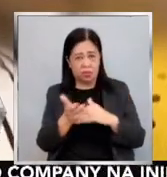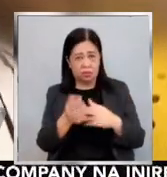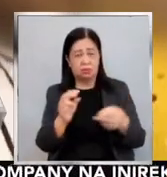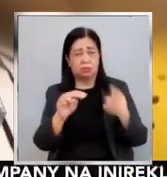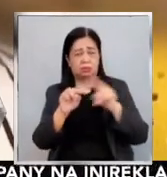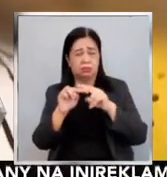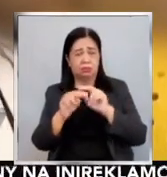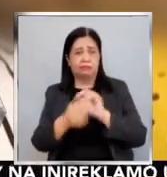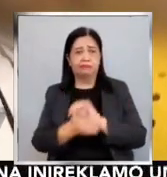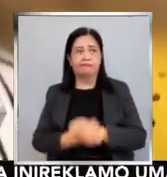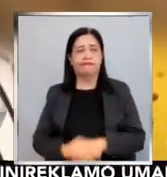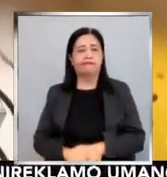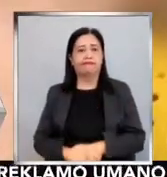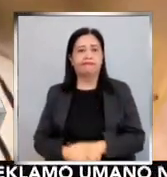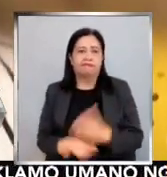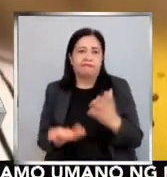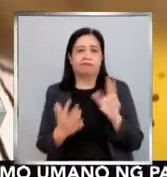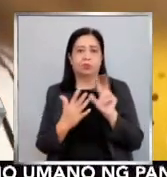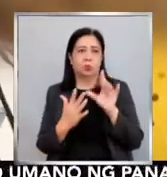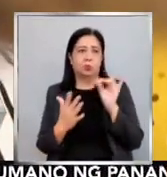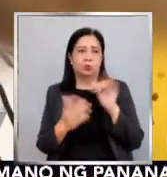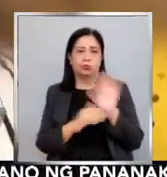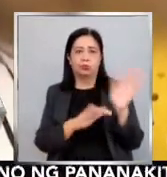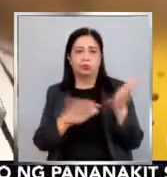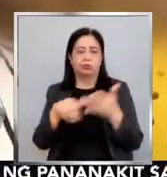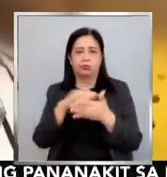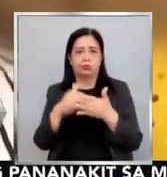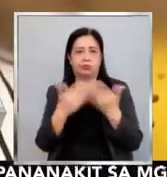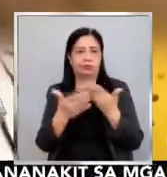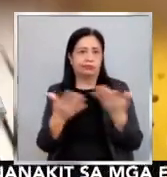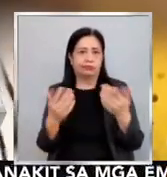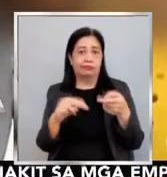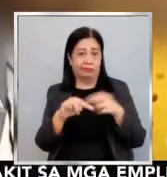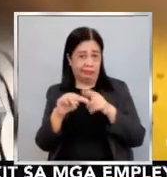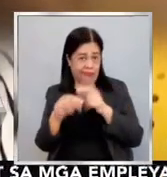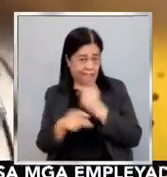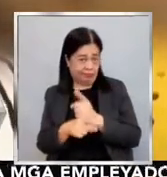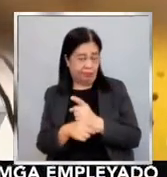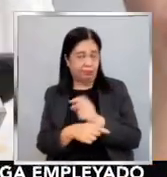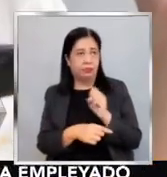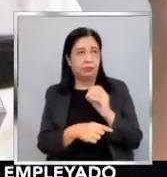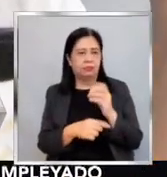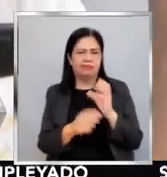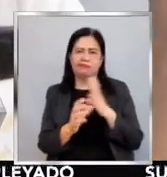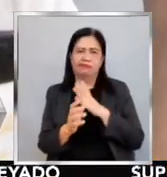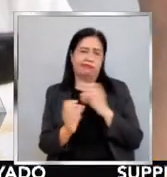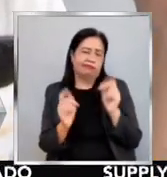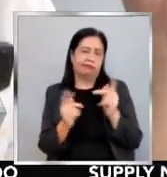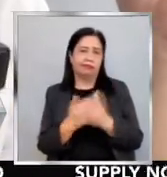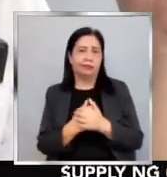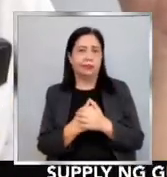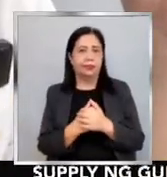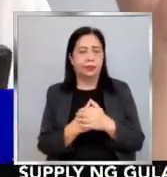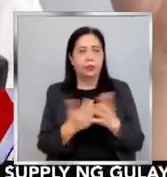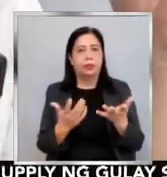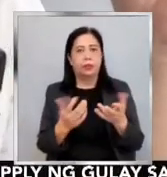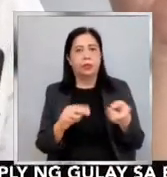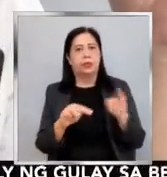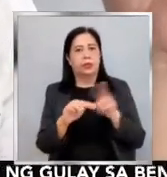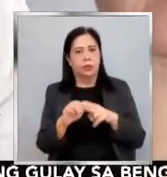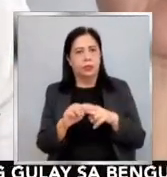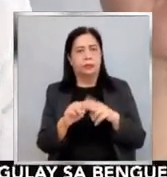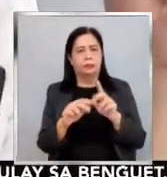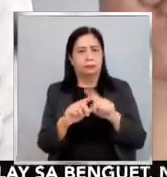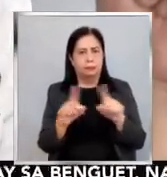Pero wala, ganun talaga. Lahat kasi nagtataas na, di ba? So, okay lang din. Madadagdagan man po, pero hindi po